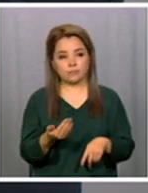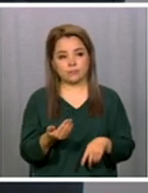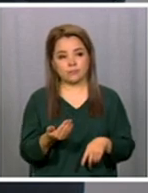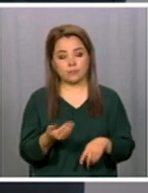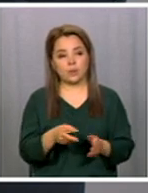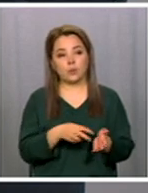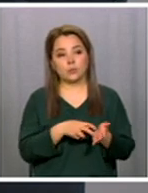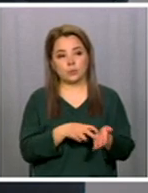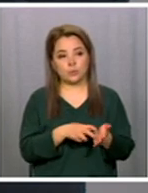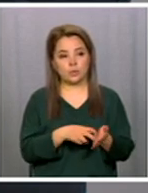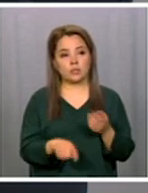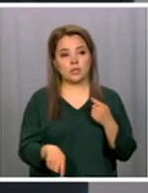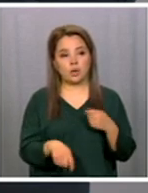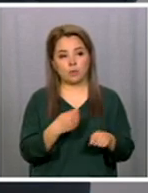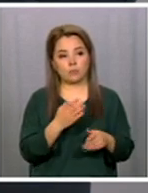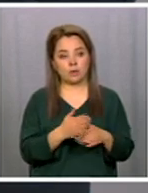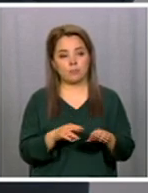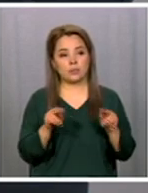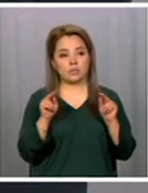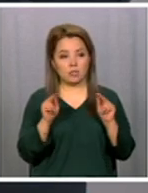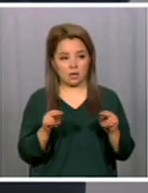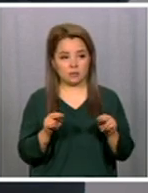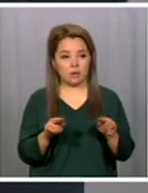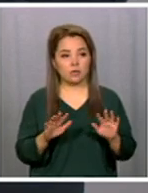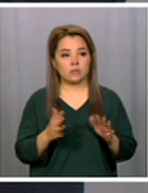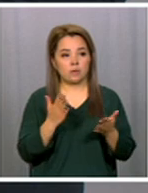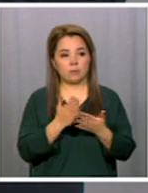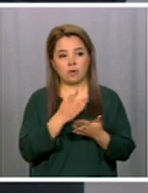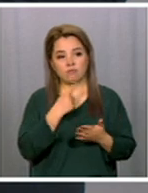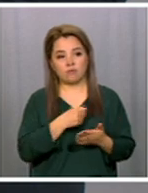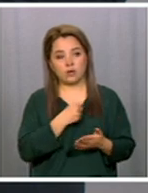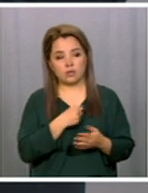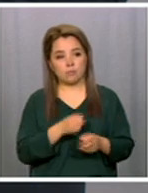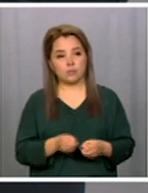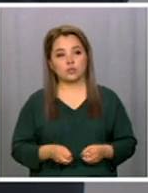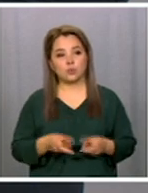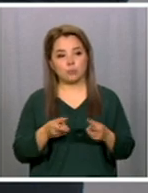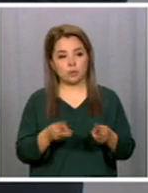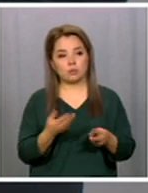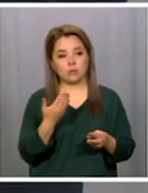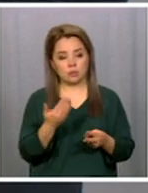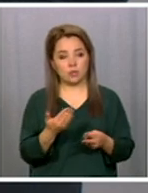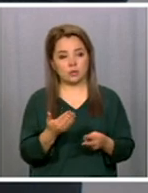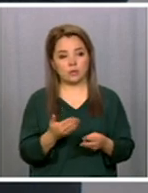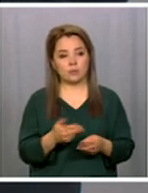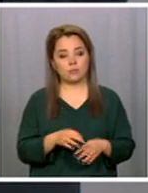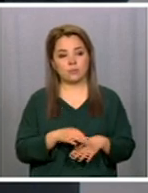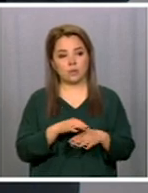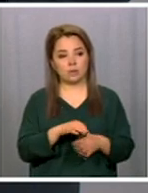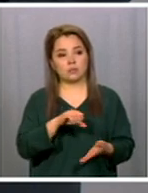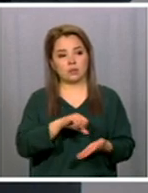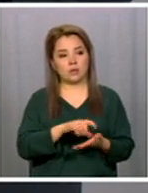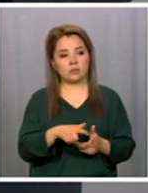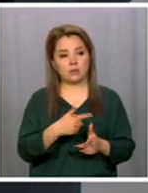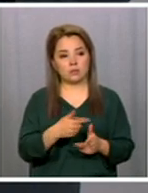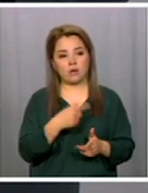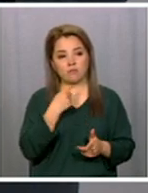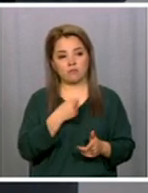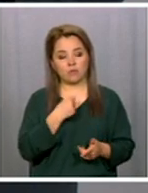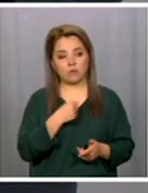Трус нарушил присягу, совершил воинское преступление. Он не достоин носить звание